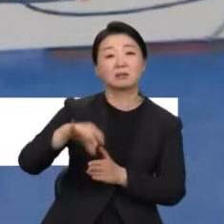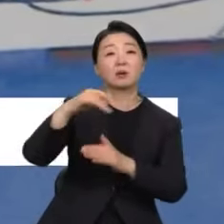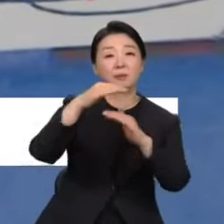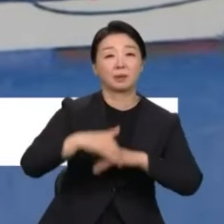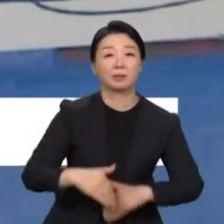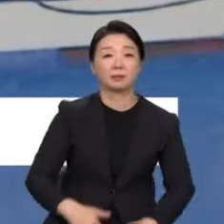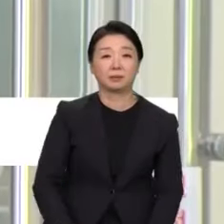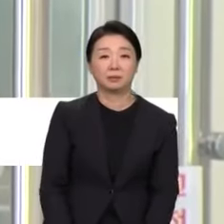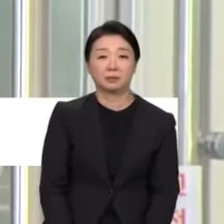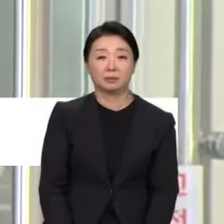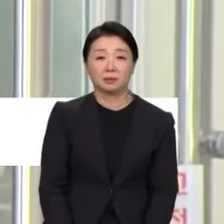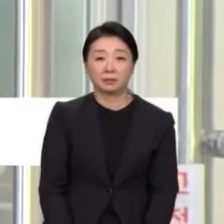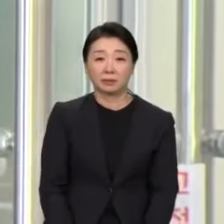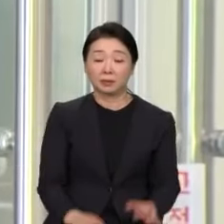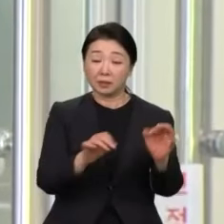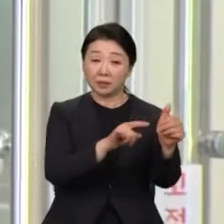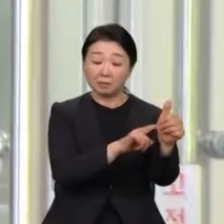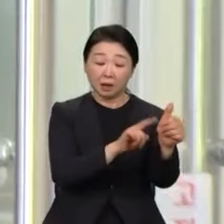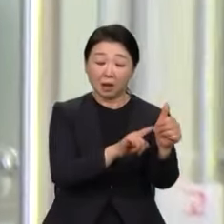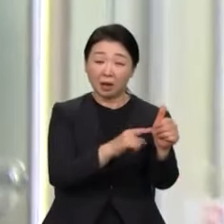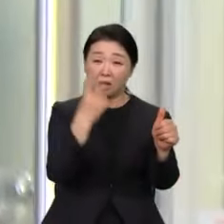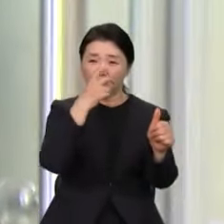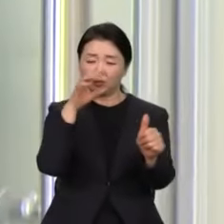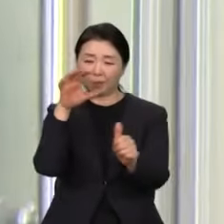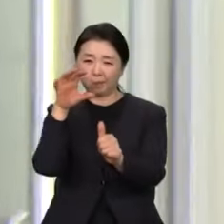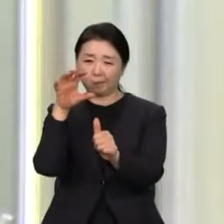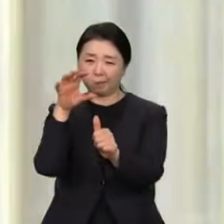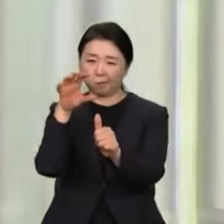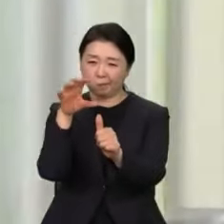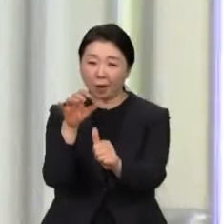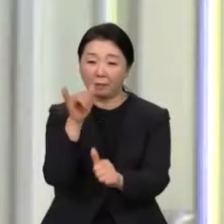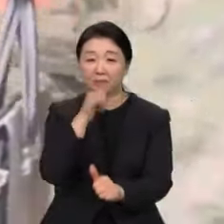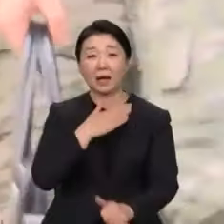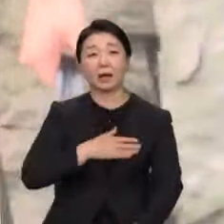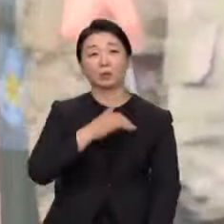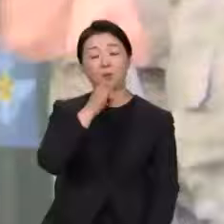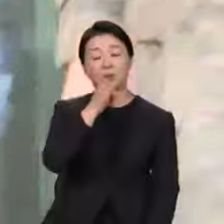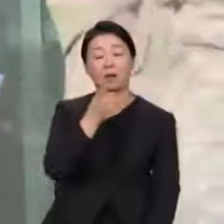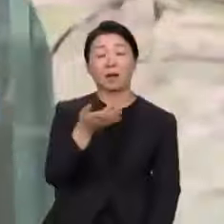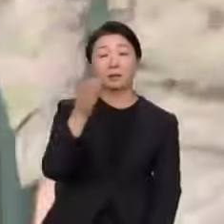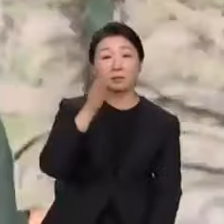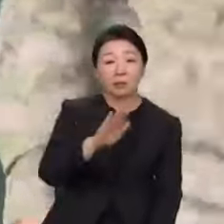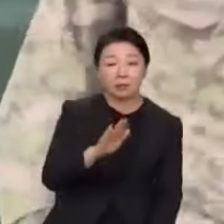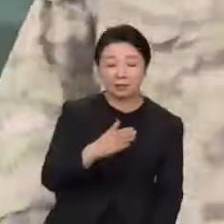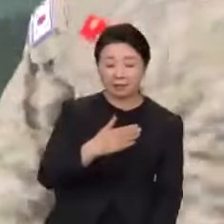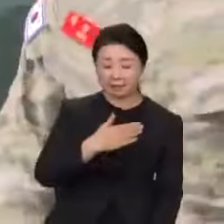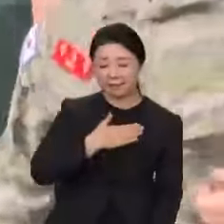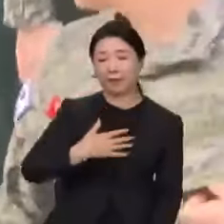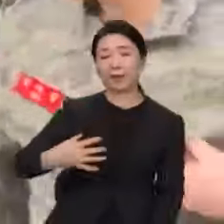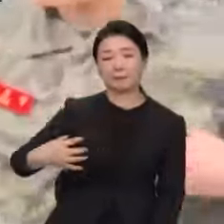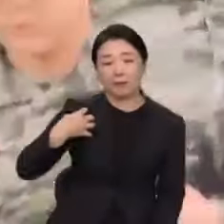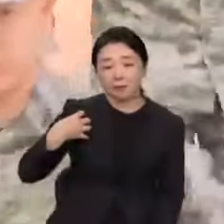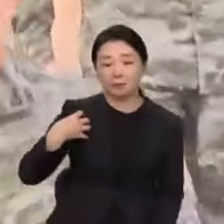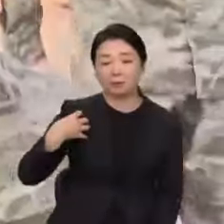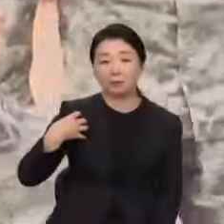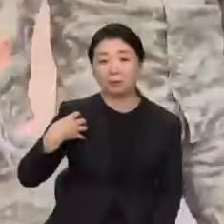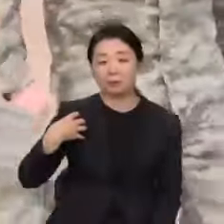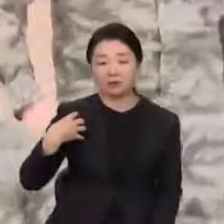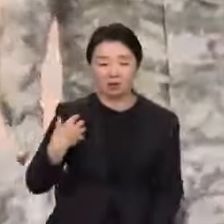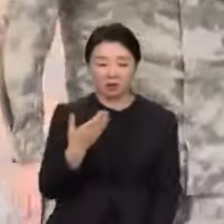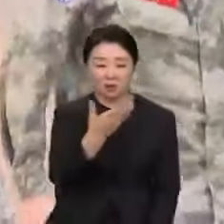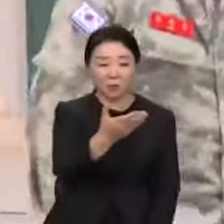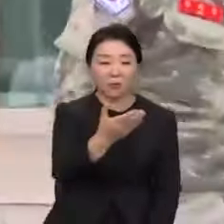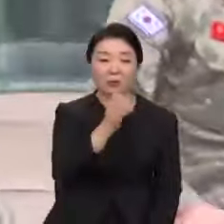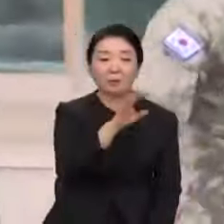겁니다. 김 사령관이 외압 의혹이 불거질 수 있다는 걸 알면서도 차마 제가 책임지고 넘기겠다는 말을 못하고